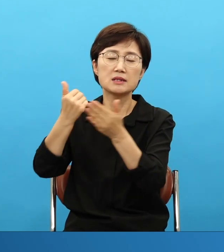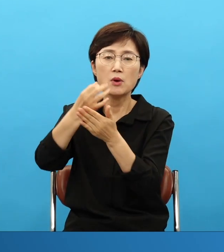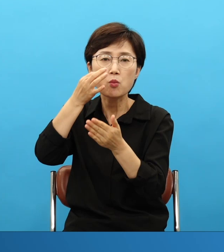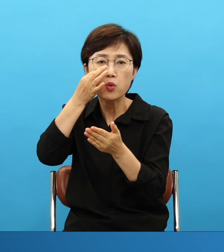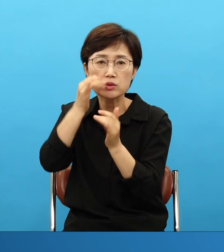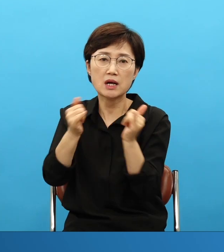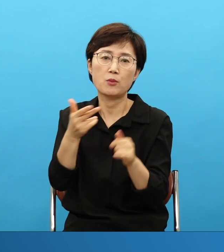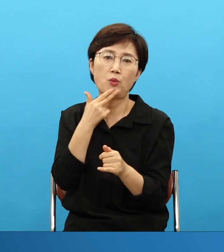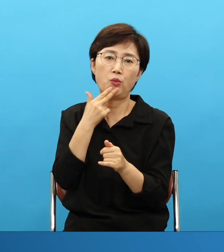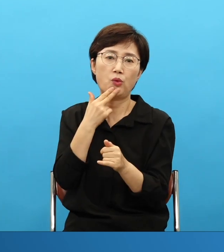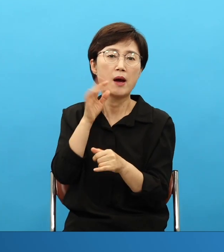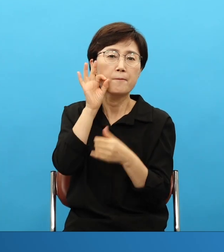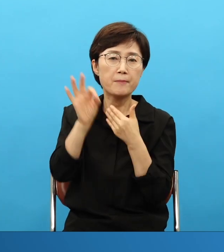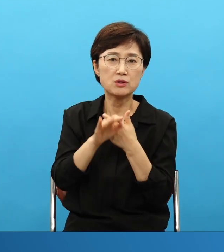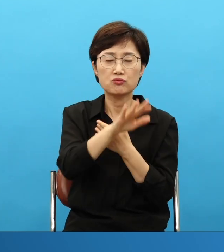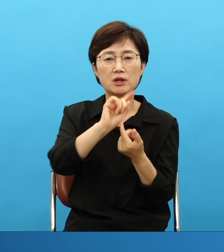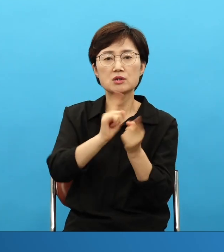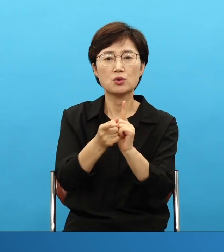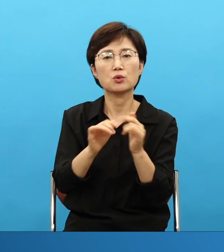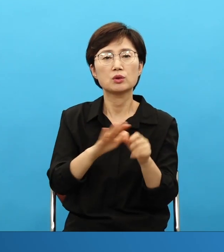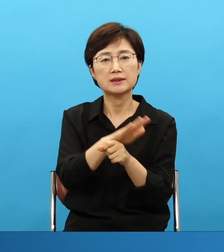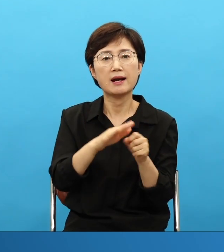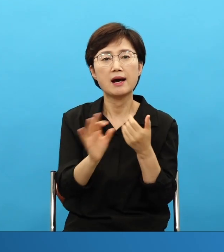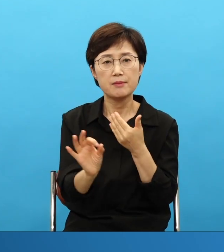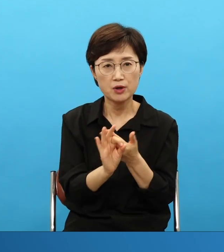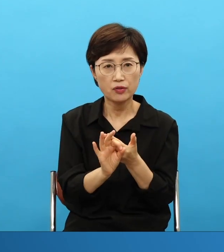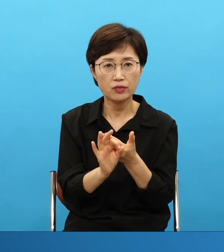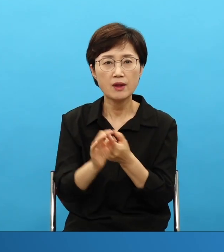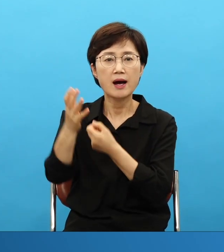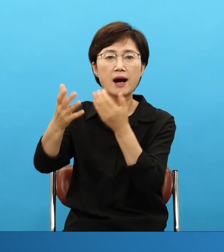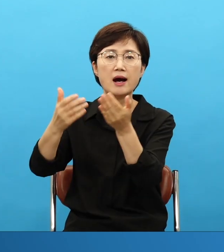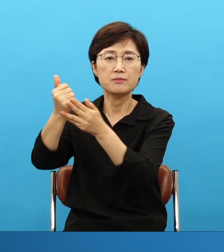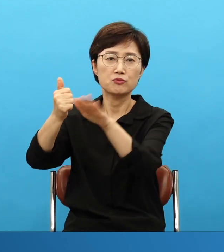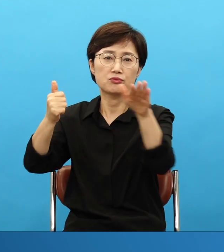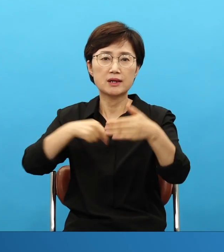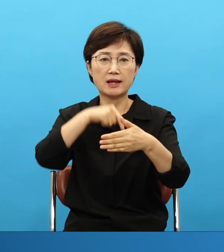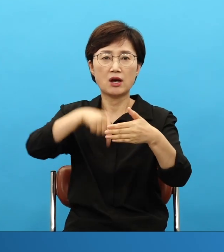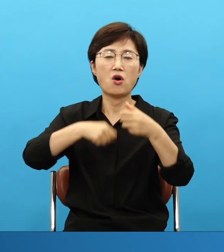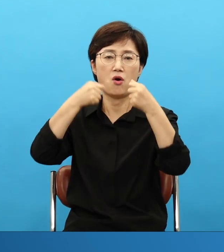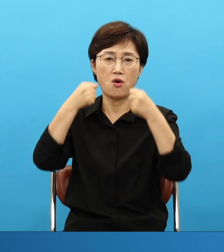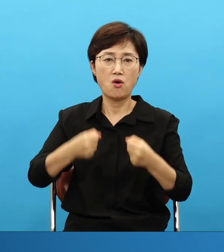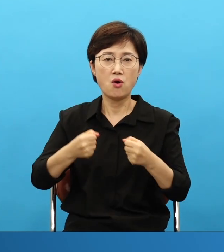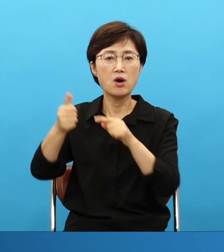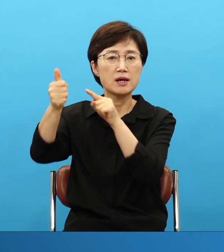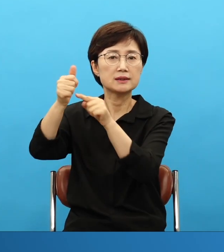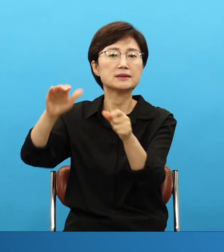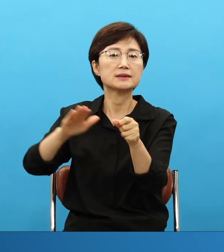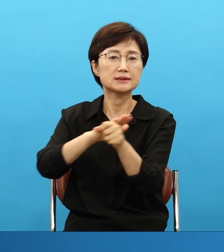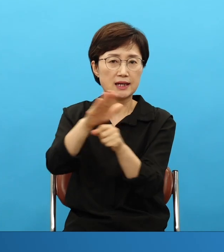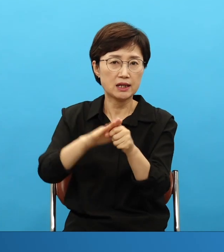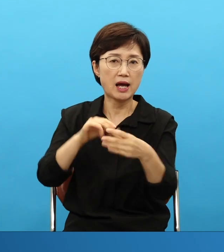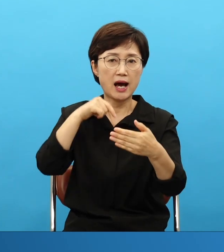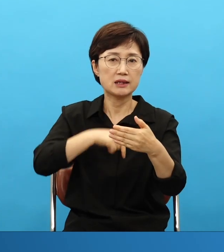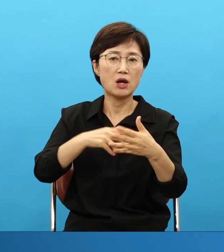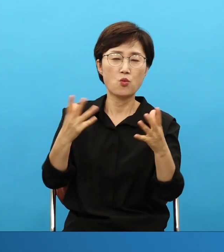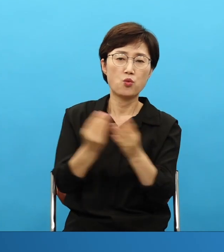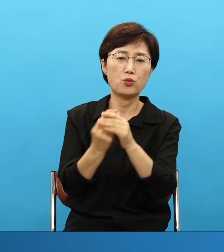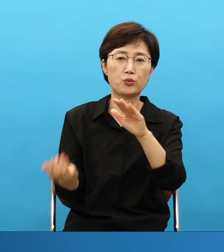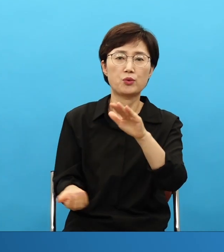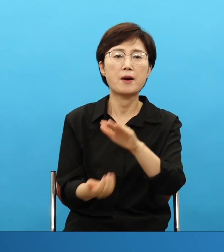사람이 없으되 만일 우리가 서로 사랑하면 하나님이 우리 안에시고 그의 사랑이 우리 안에